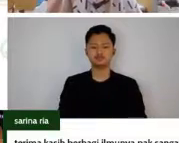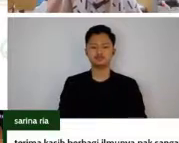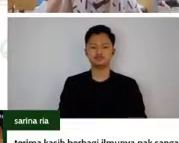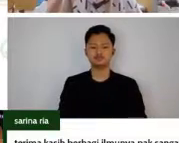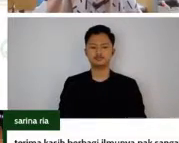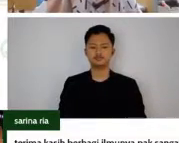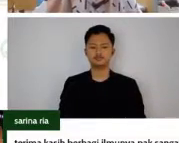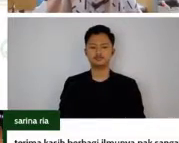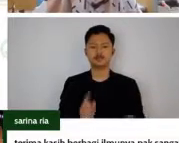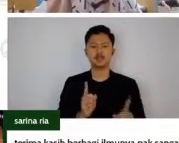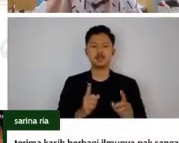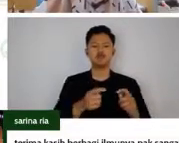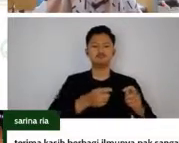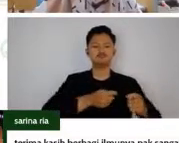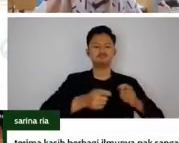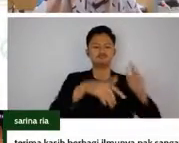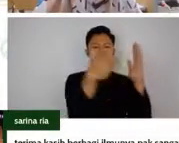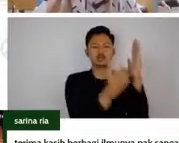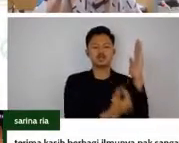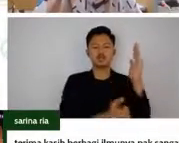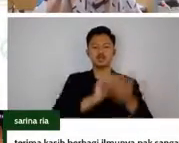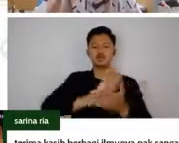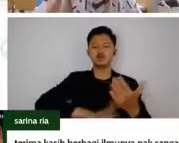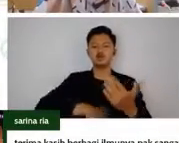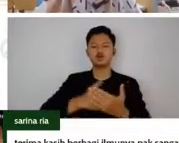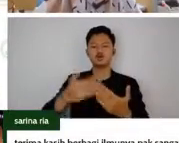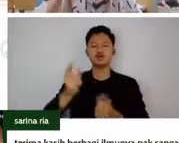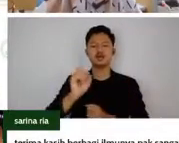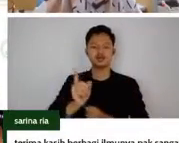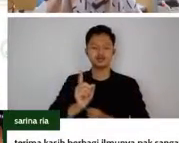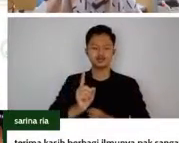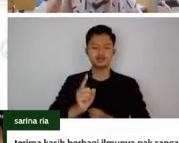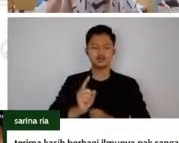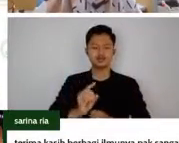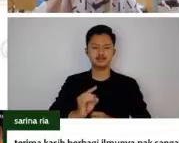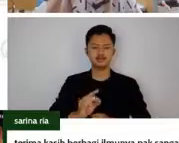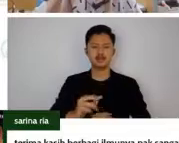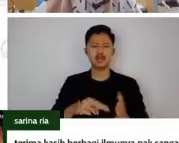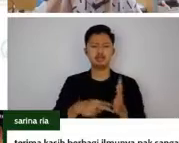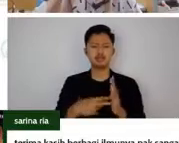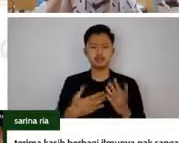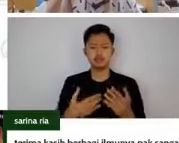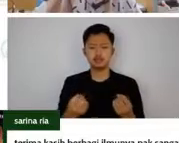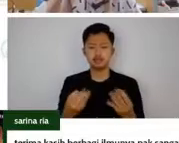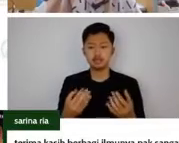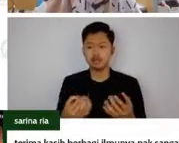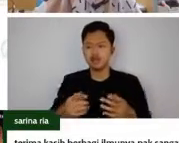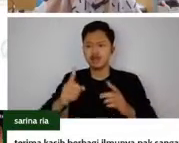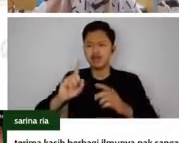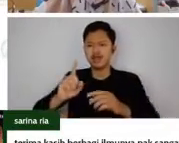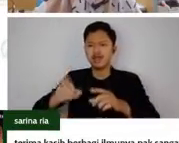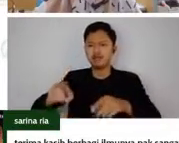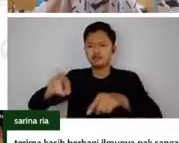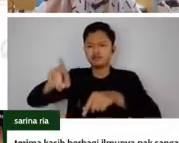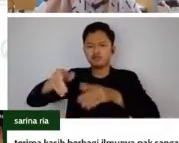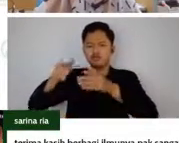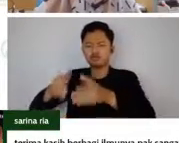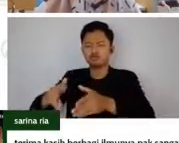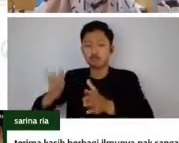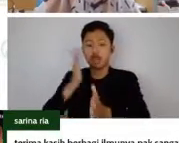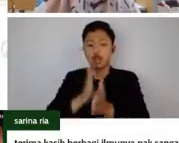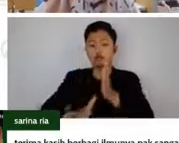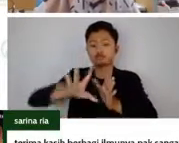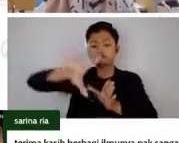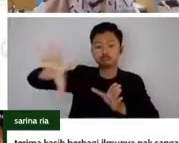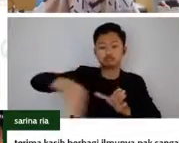Peraturan kurikulumnya mungkin ada, kita tidak serta-merta anak berkebutuhan khusus itu kita masukkan ke kurikulum yang